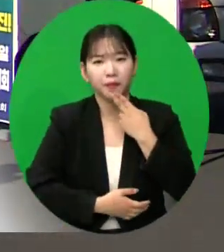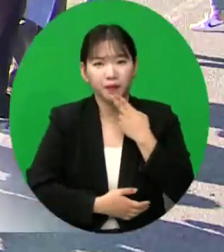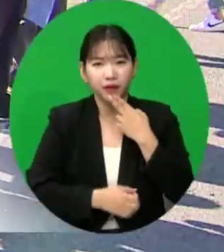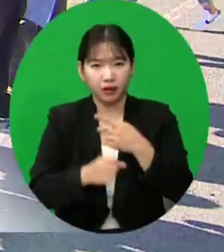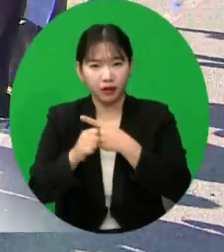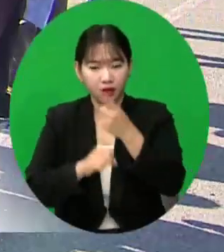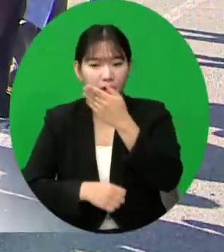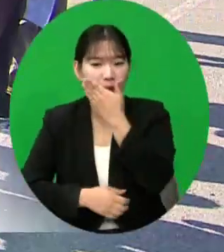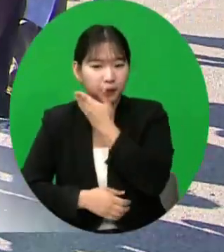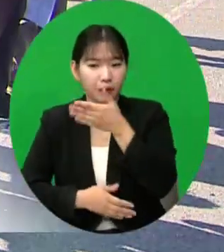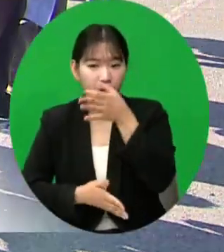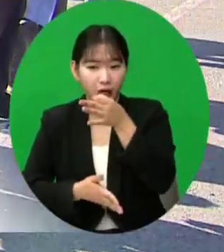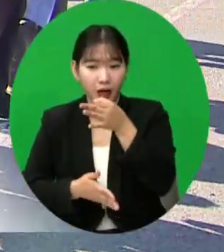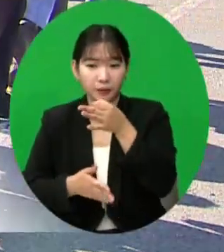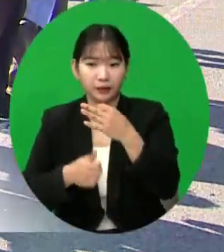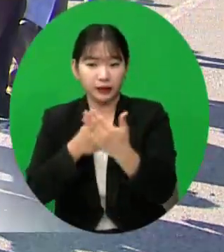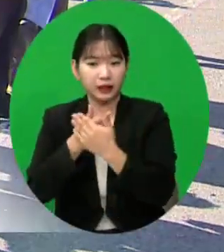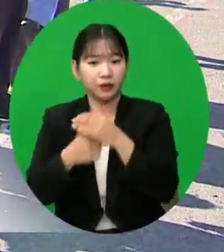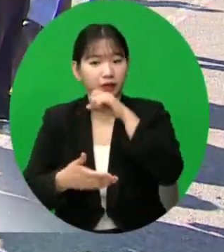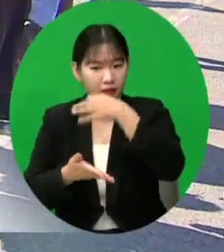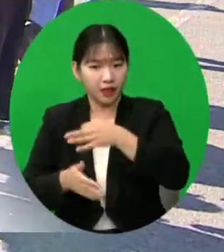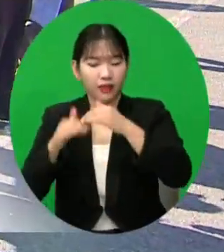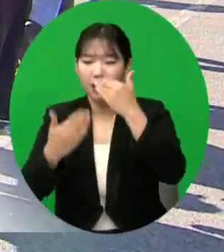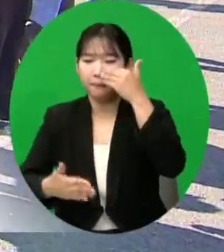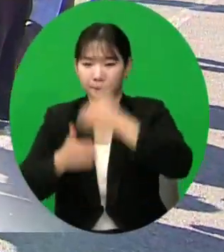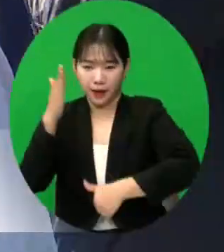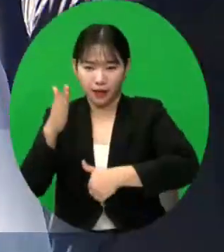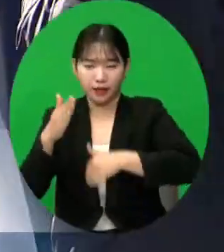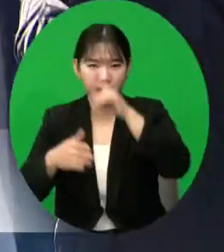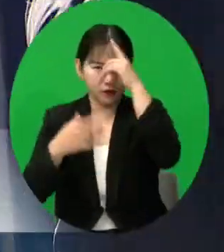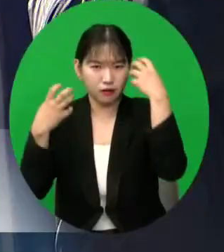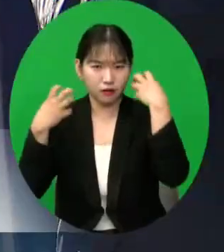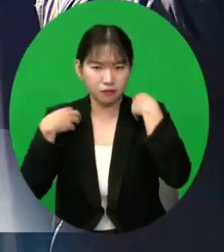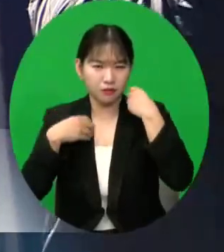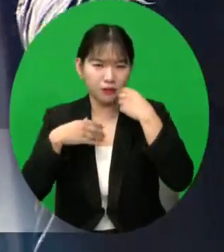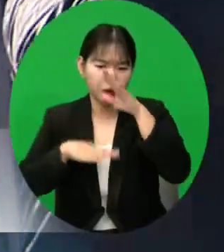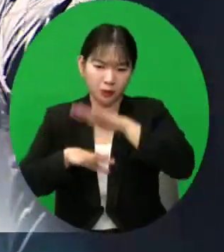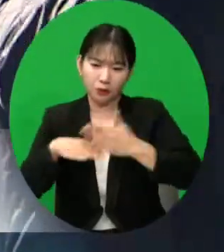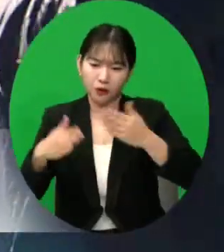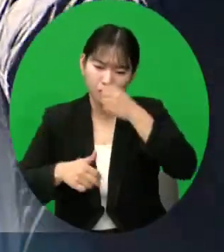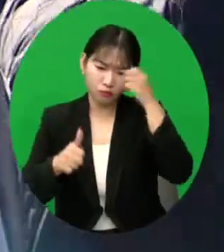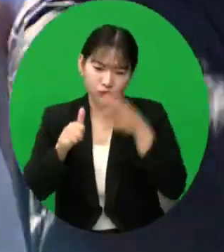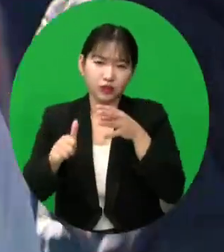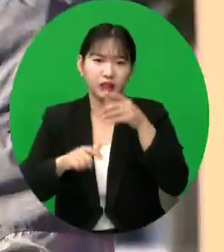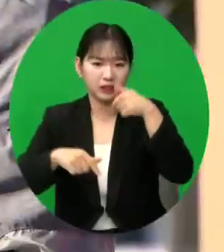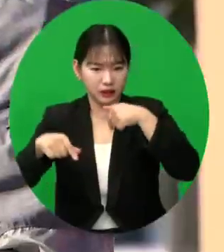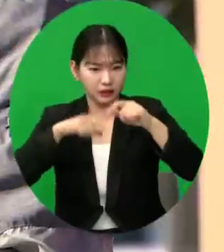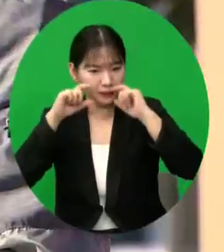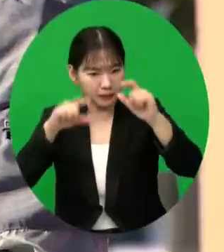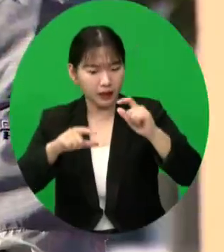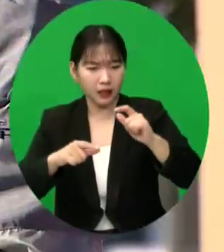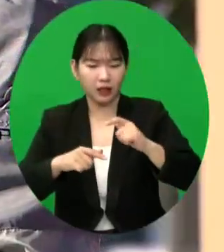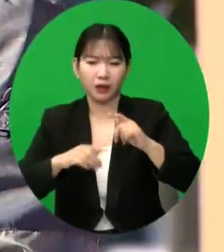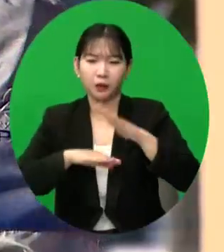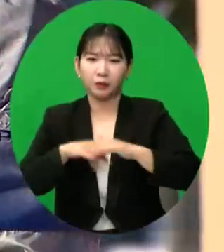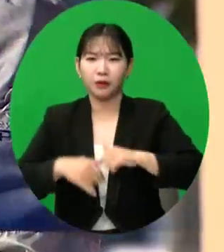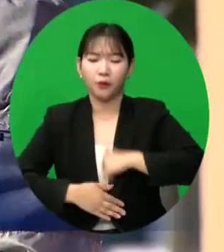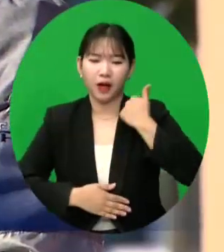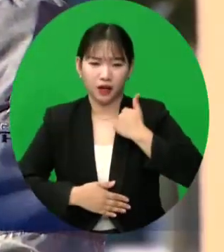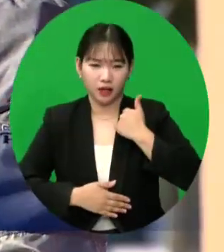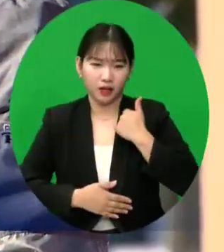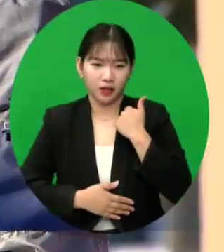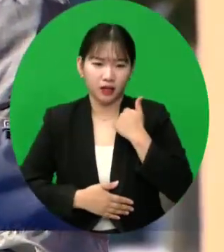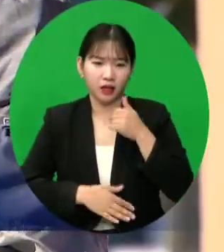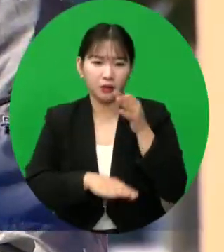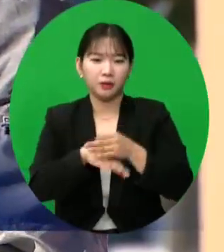내년 비료값 지원 예산마저 전액 삭감한 정부의 농업 홀대 정책에 농민들은 분노했습니다. 소비자 물가